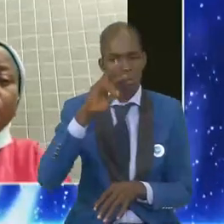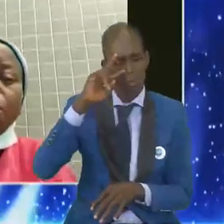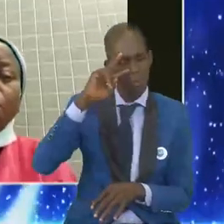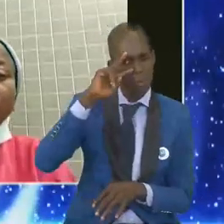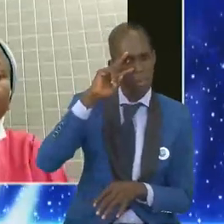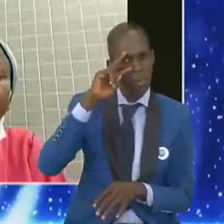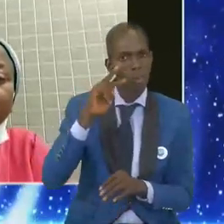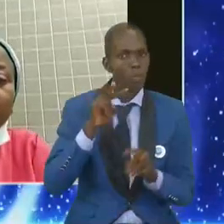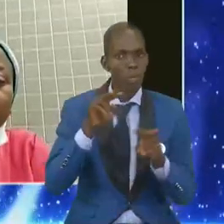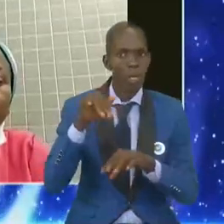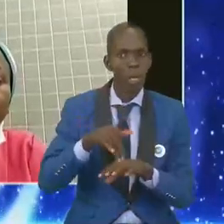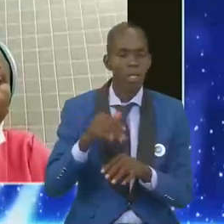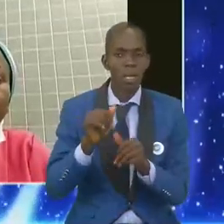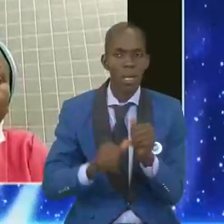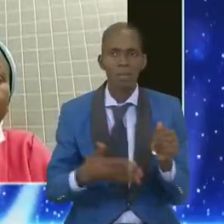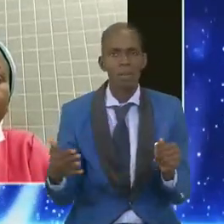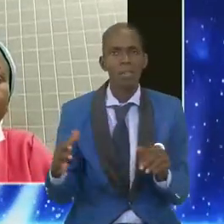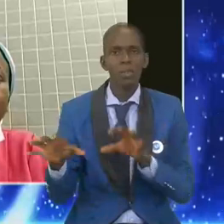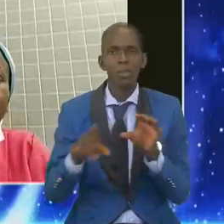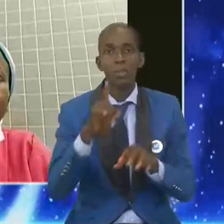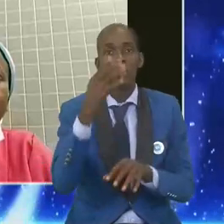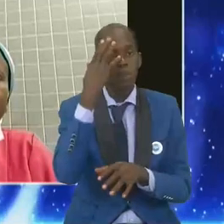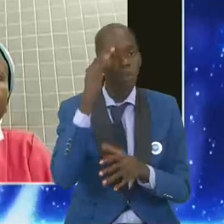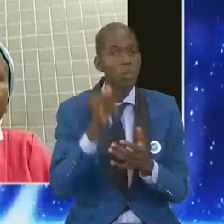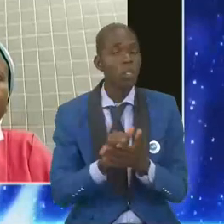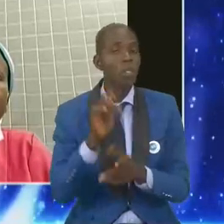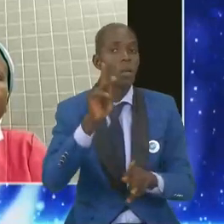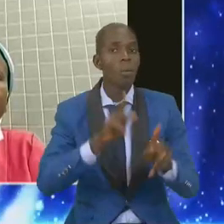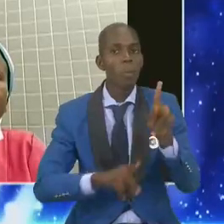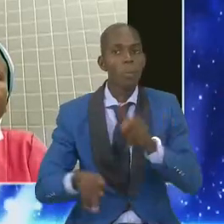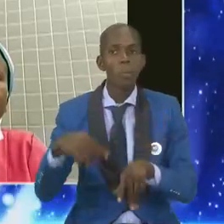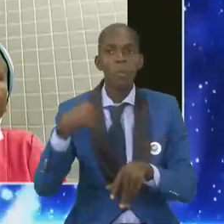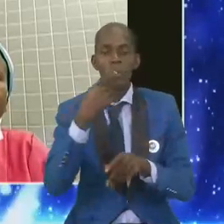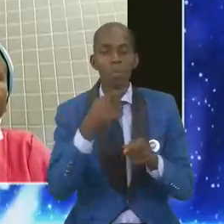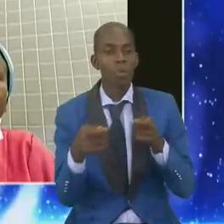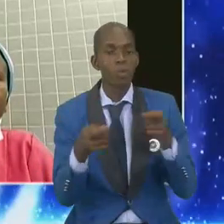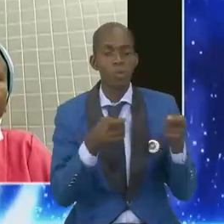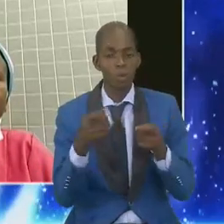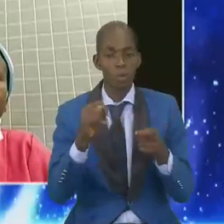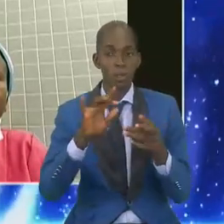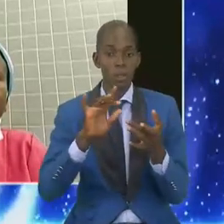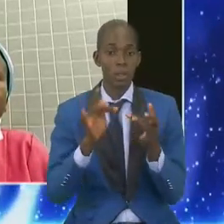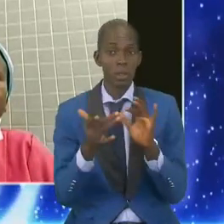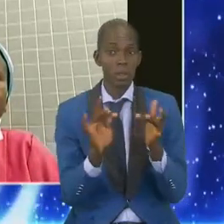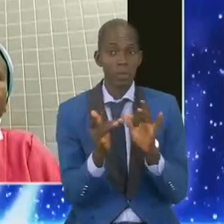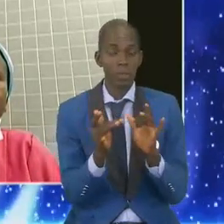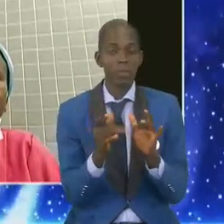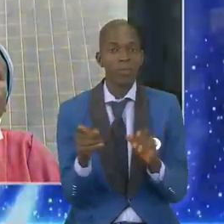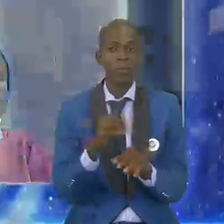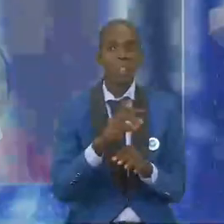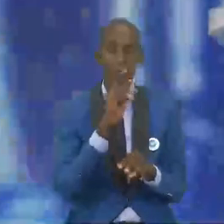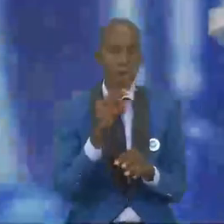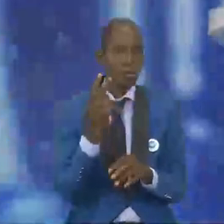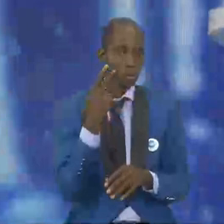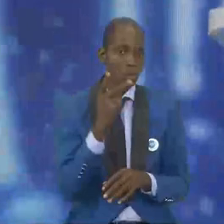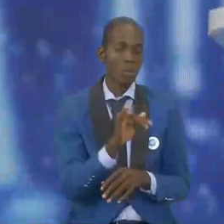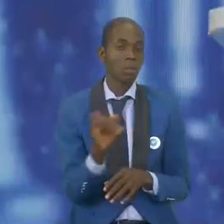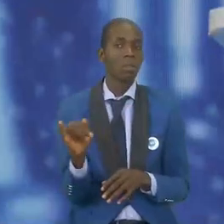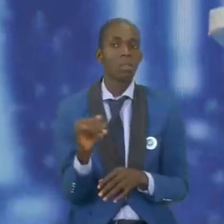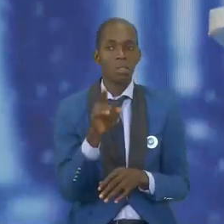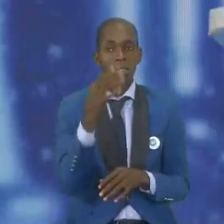Ils t'observent, ils t'espient, ils t'épient, ils observent tout ce que tu fais. Ceux qui